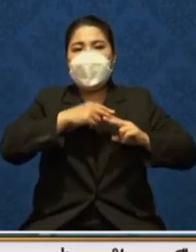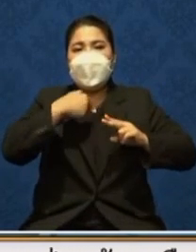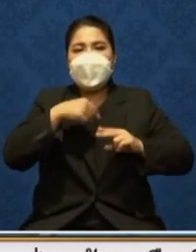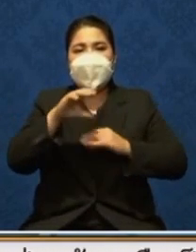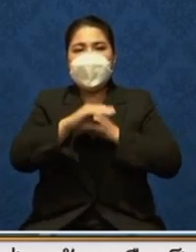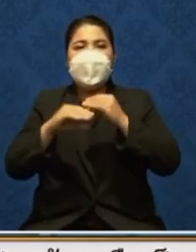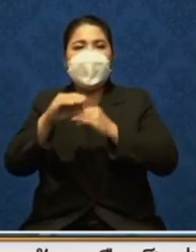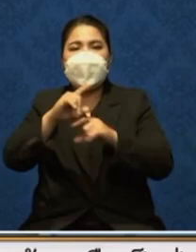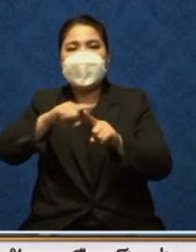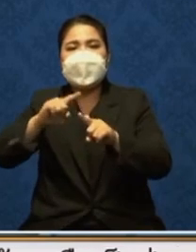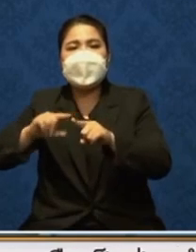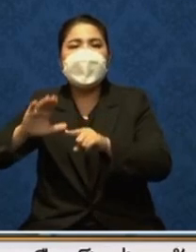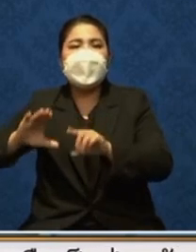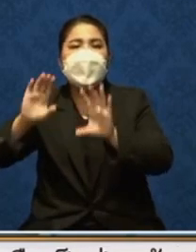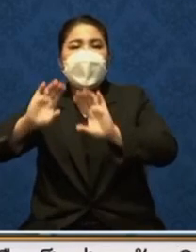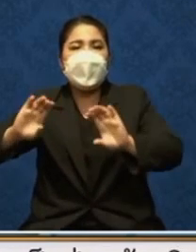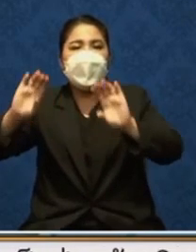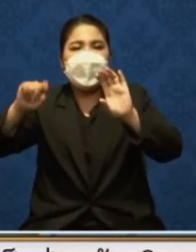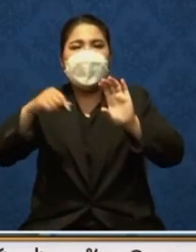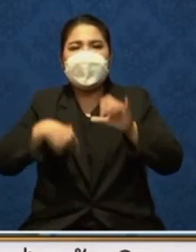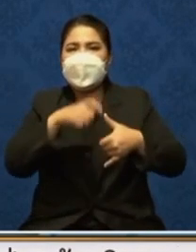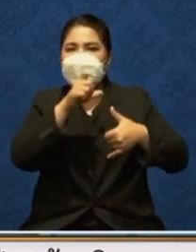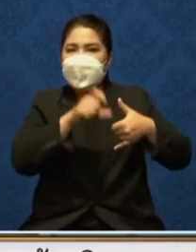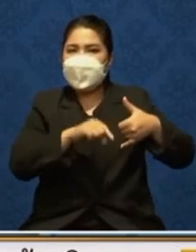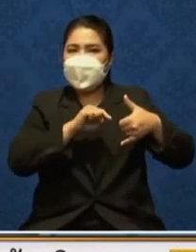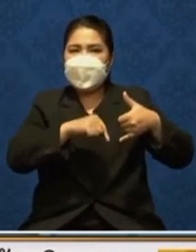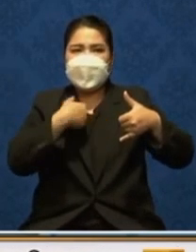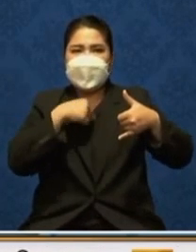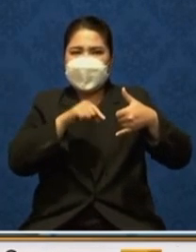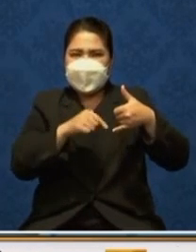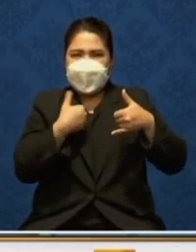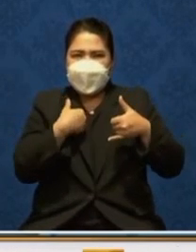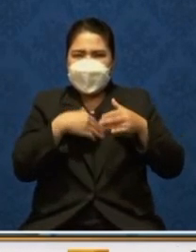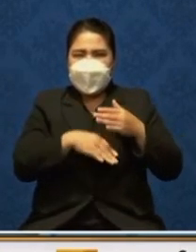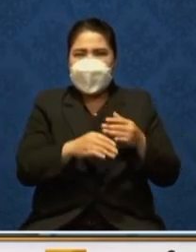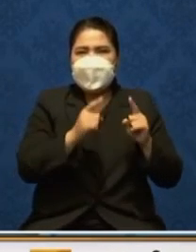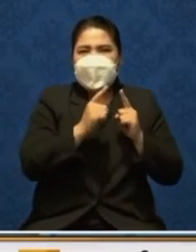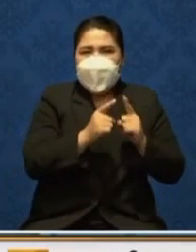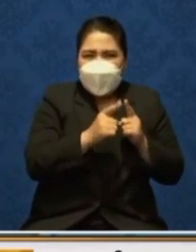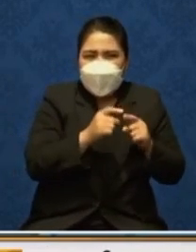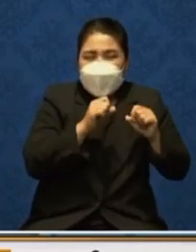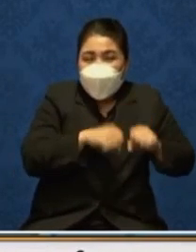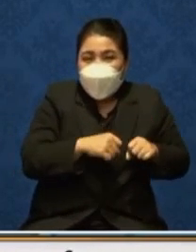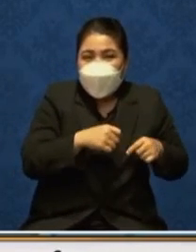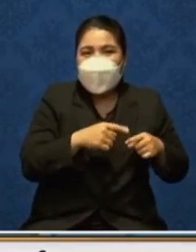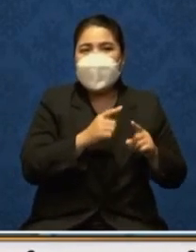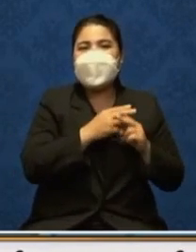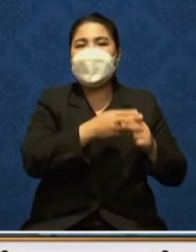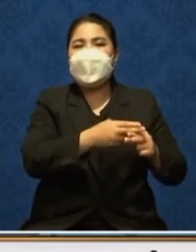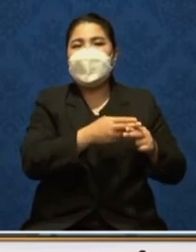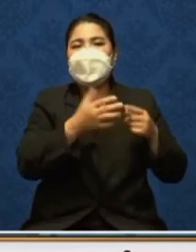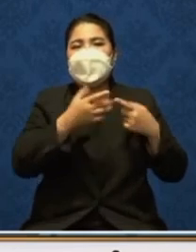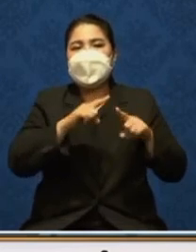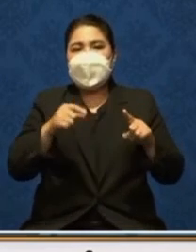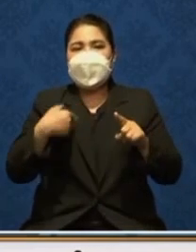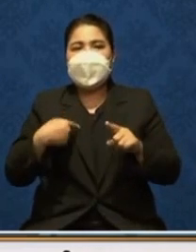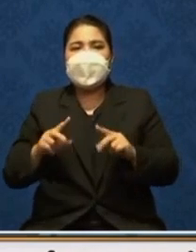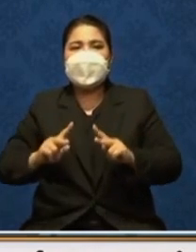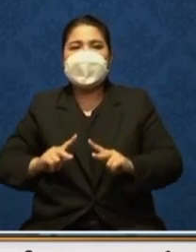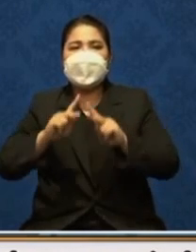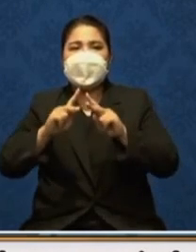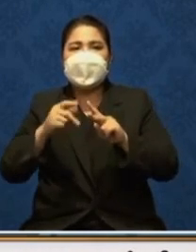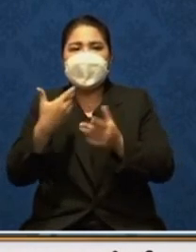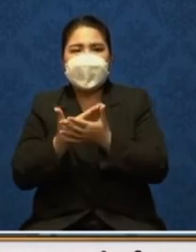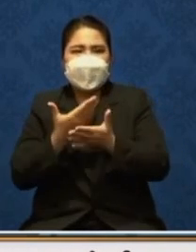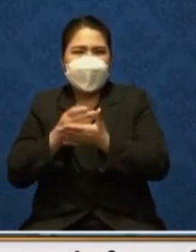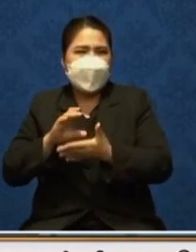โครงการต่ ๆ ของรัฐและมีพฤติกรมที่เป็การหวประมุนและนี่ก็ทำใหเหนว grit สูงที่ท่านเอาไปเทลใใหพน